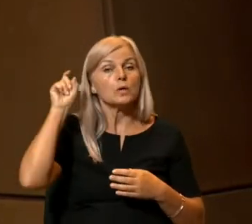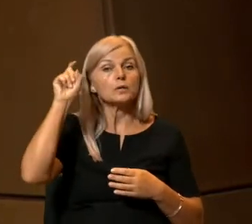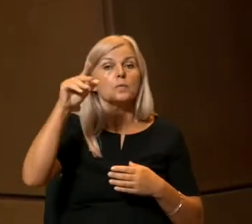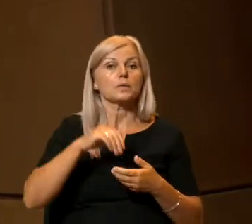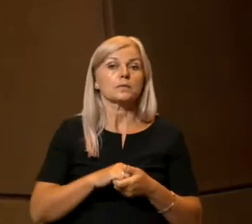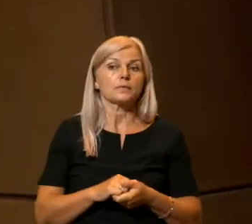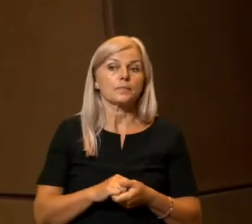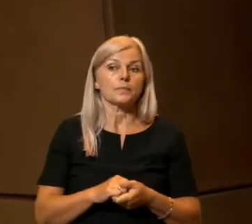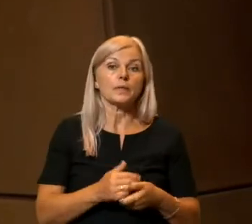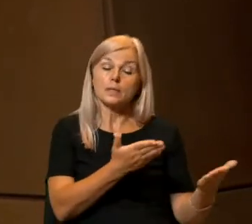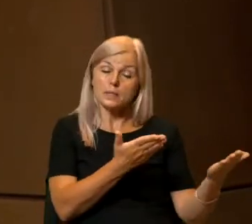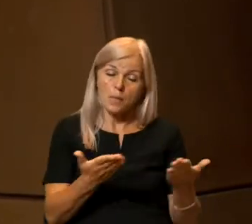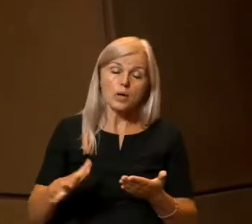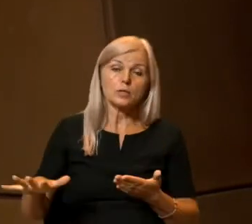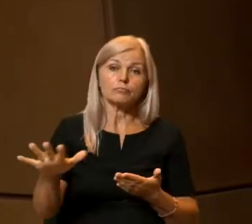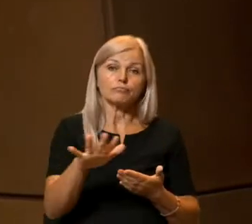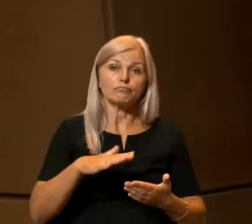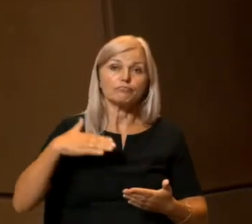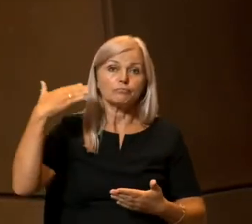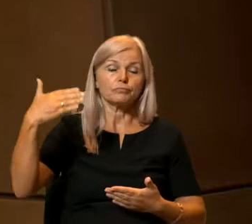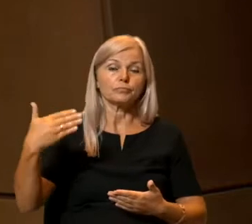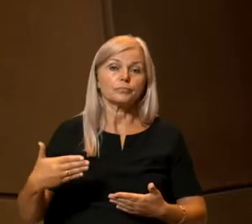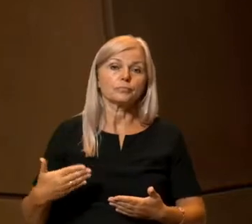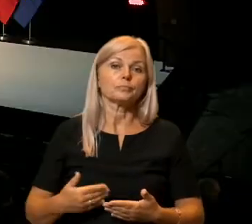Zapraszamy panią na scenę.